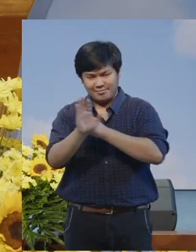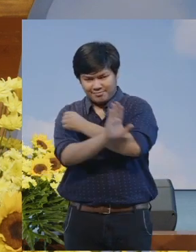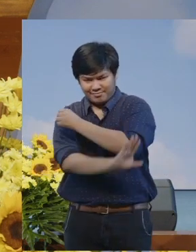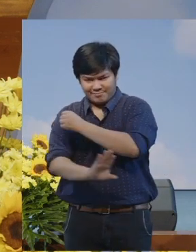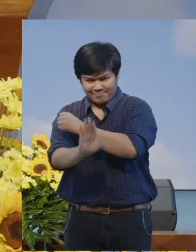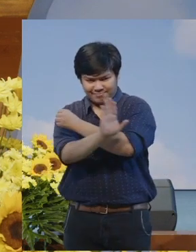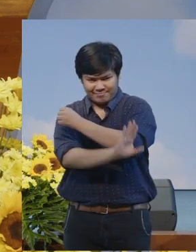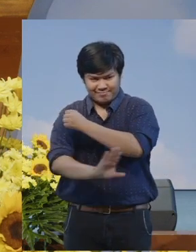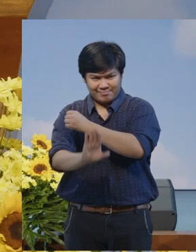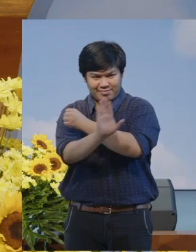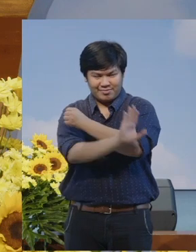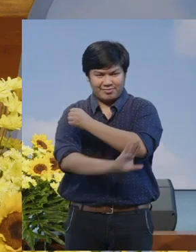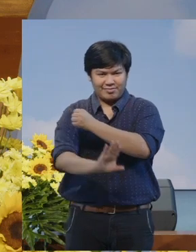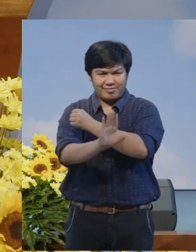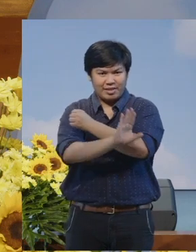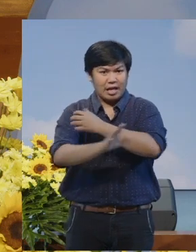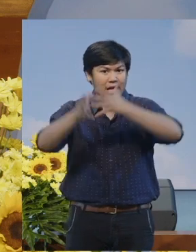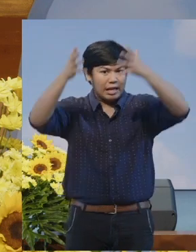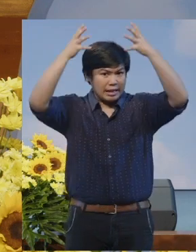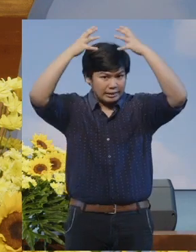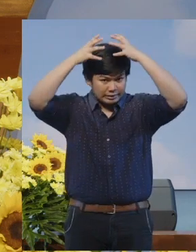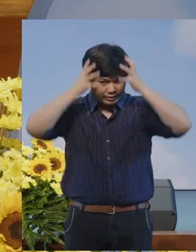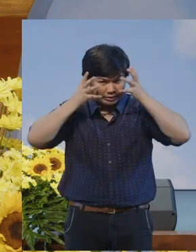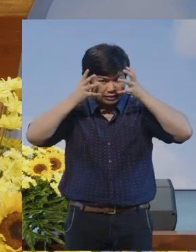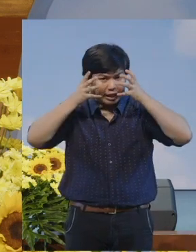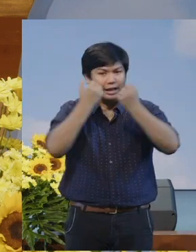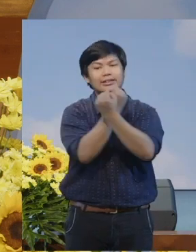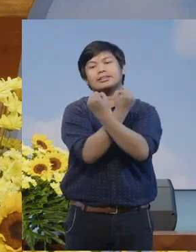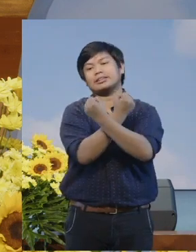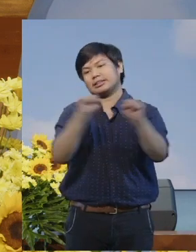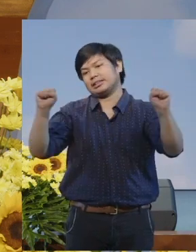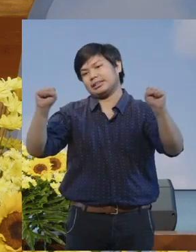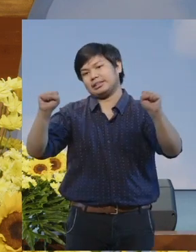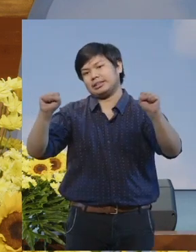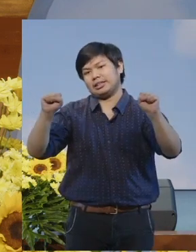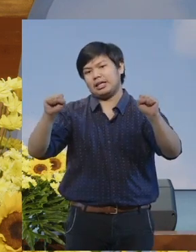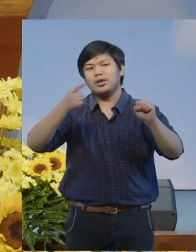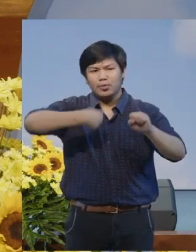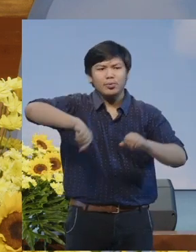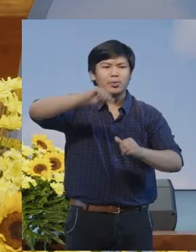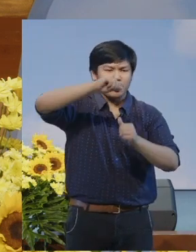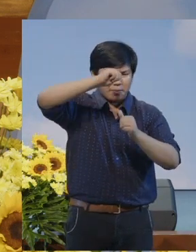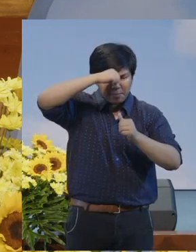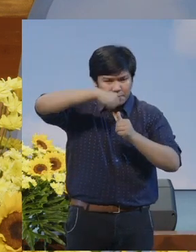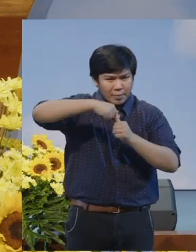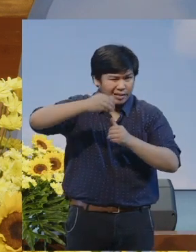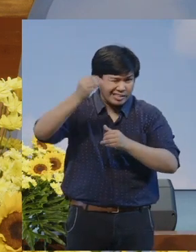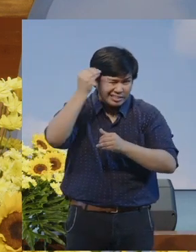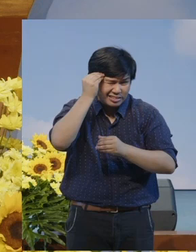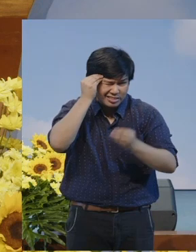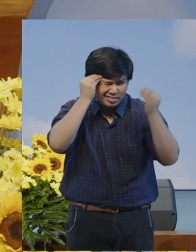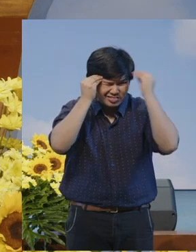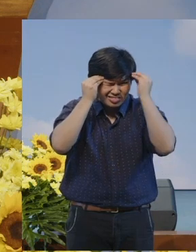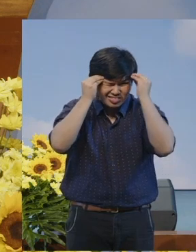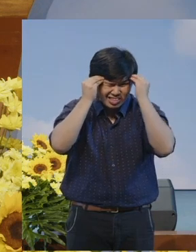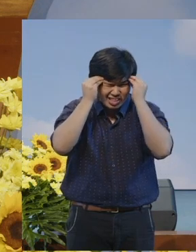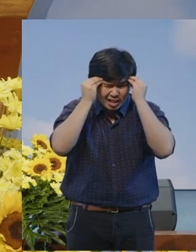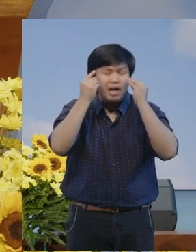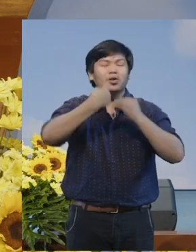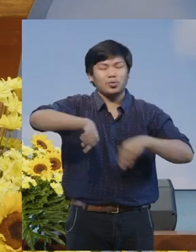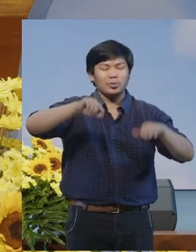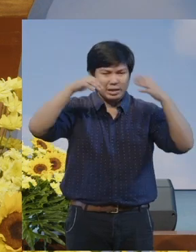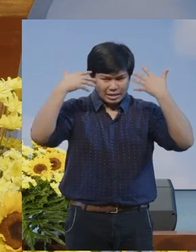faith. Put on the helmet of salvation. Palaging alalahanin na tayo ay ligtas na sa